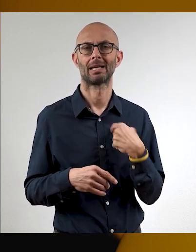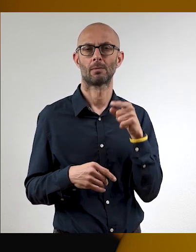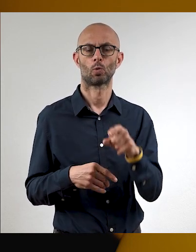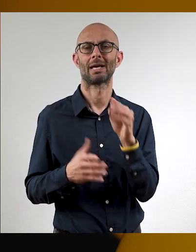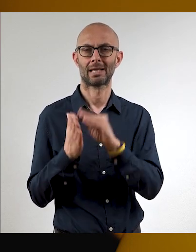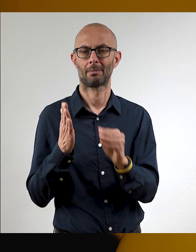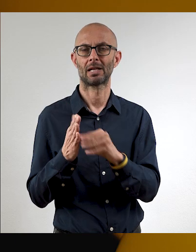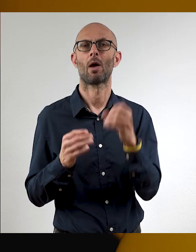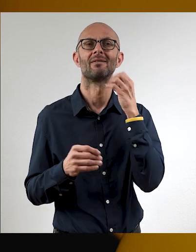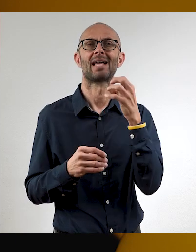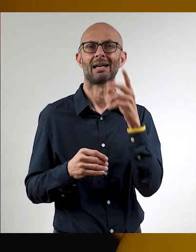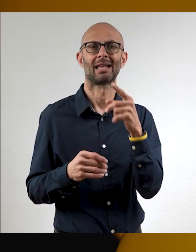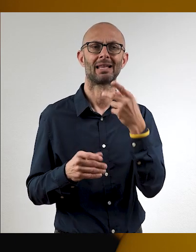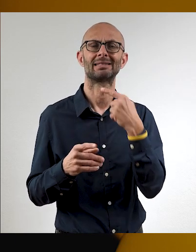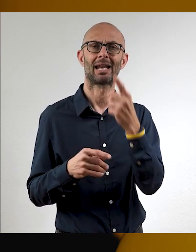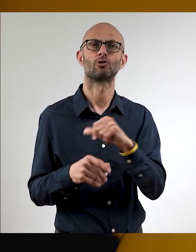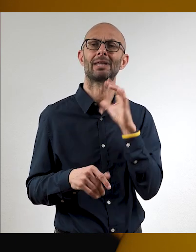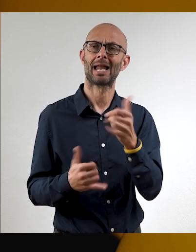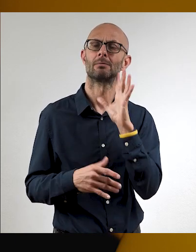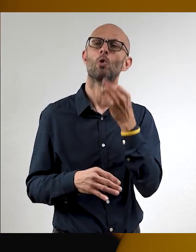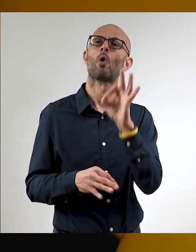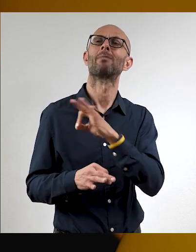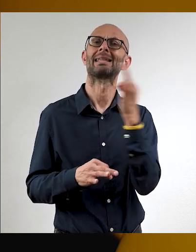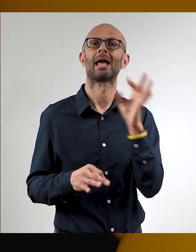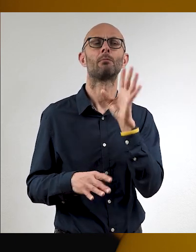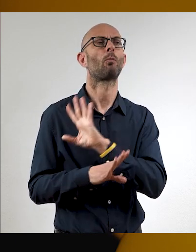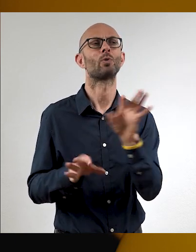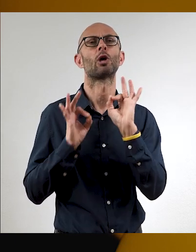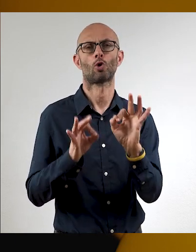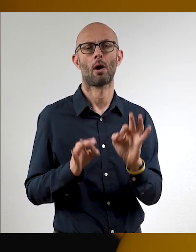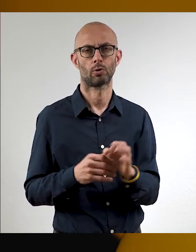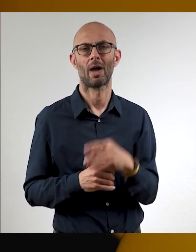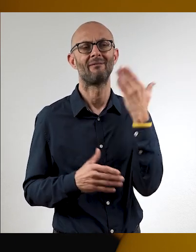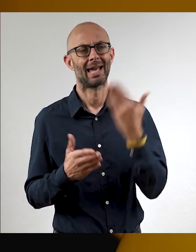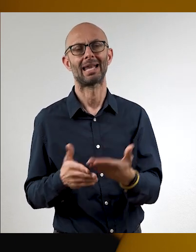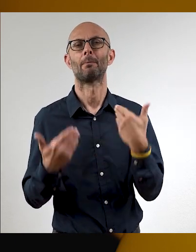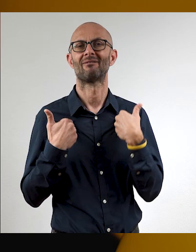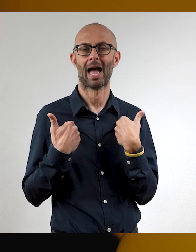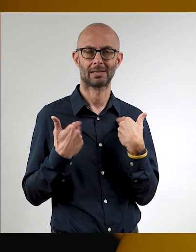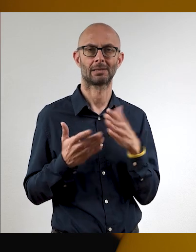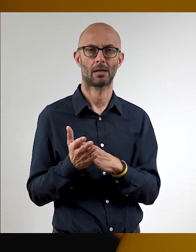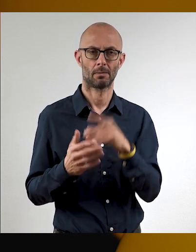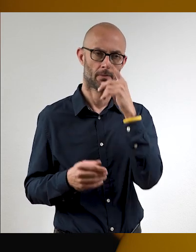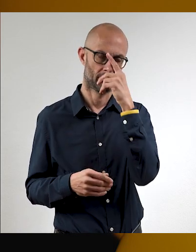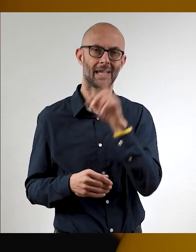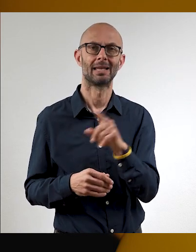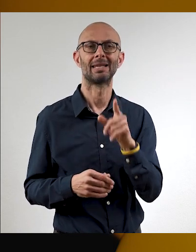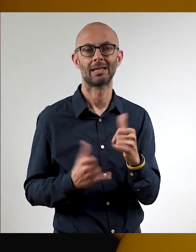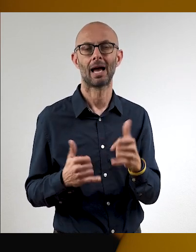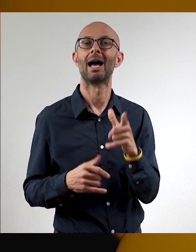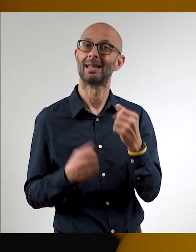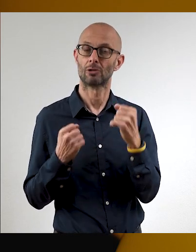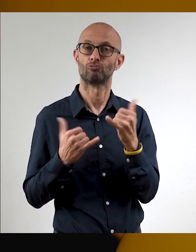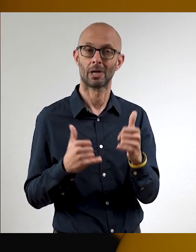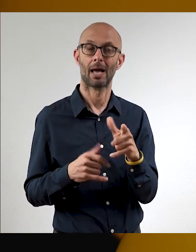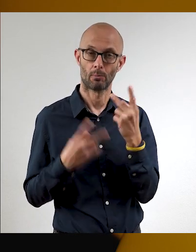tukaj zapisala, vsak dan si reči, da bo danes dober dan, pa bo vse dobro. Verjemi vase. Recimo. A ne? In ja, in drži,